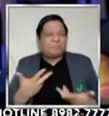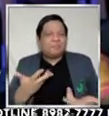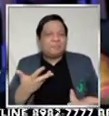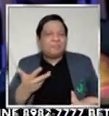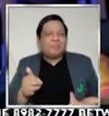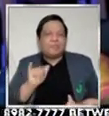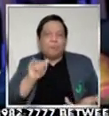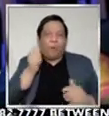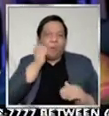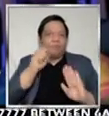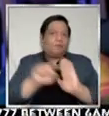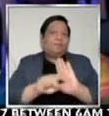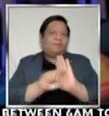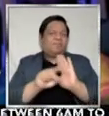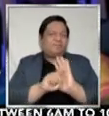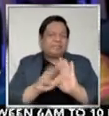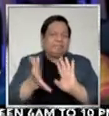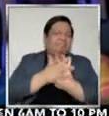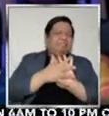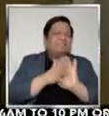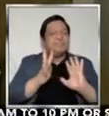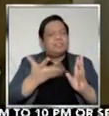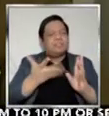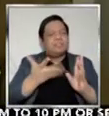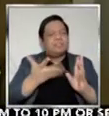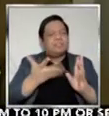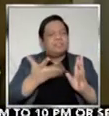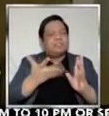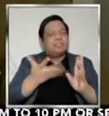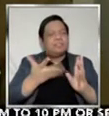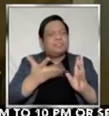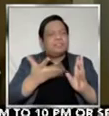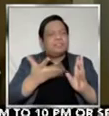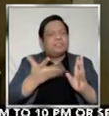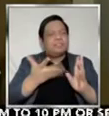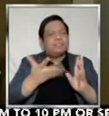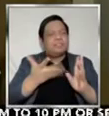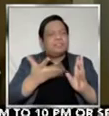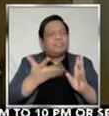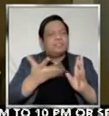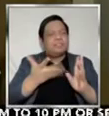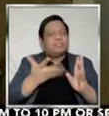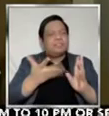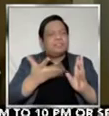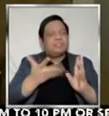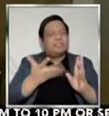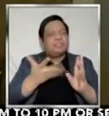puro negative. Sabi ko, i-divert natin na masaya lang. Nelson Canlas